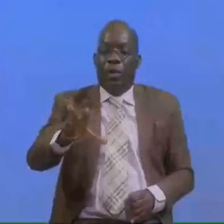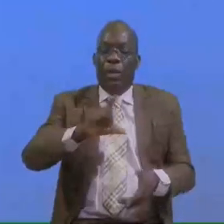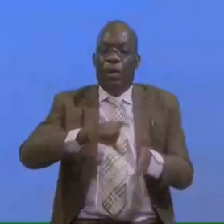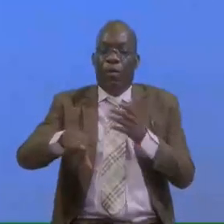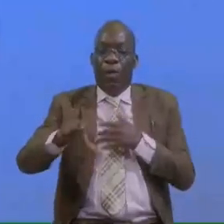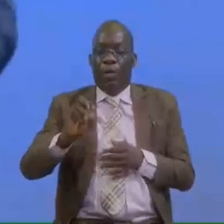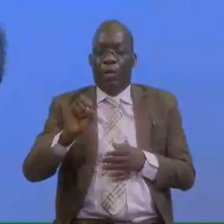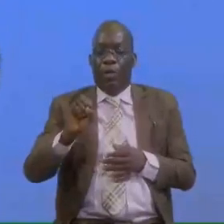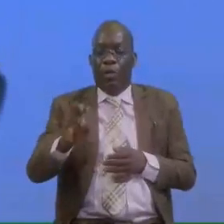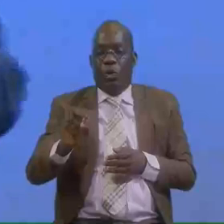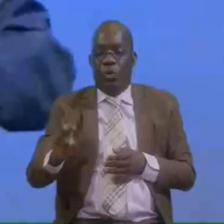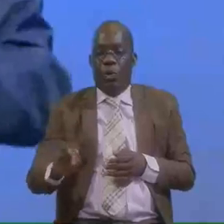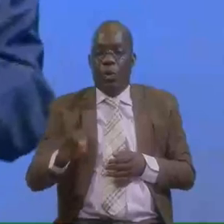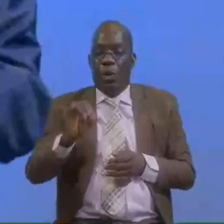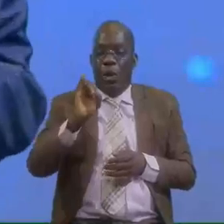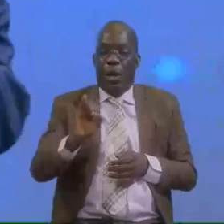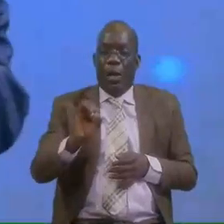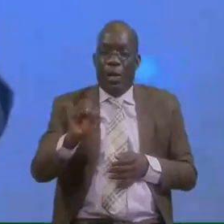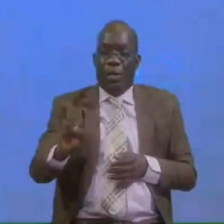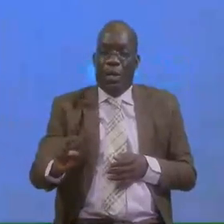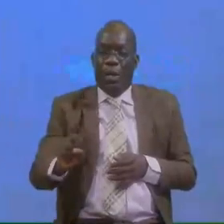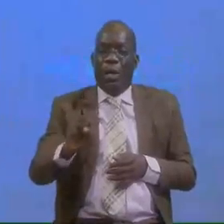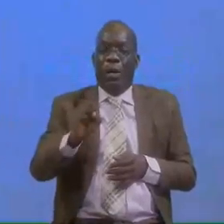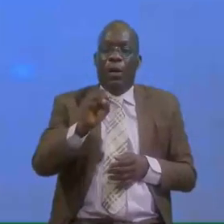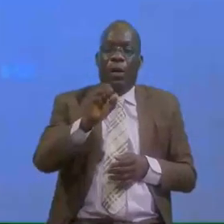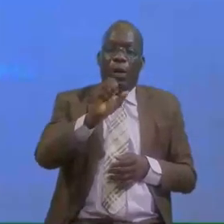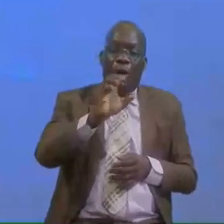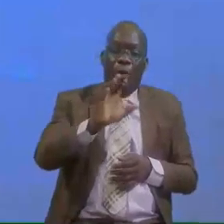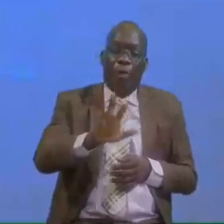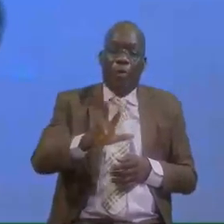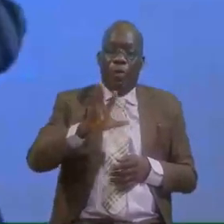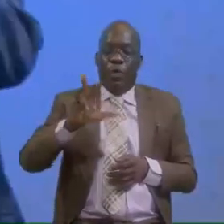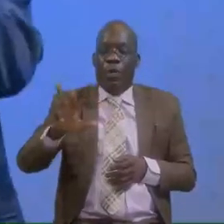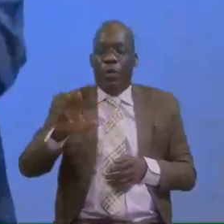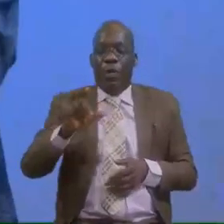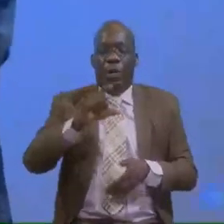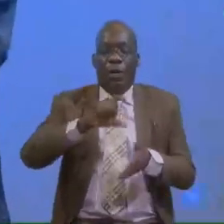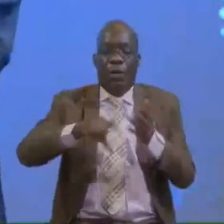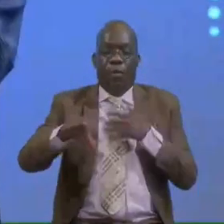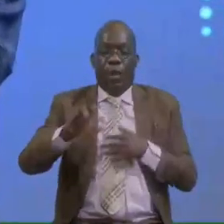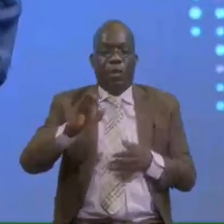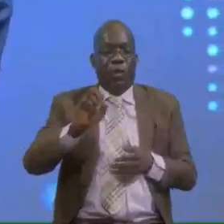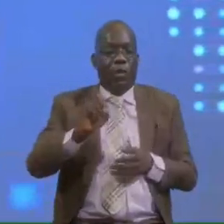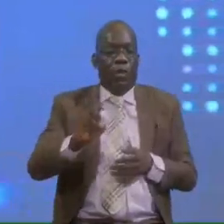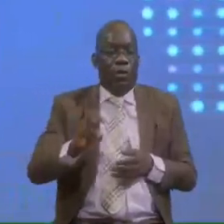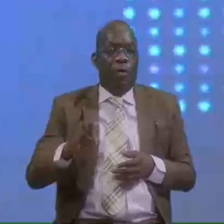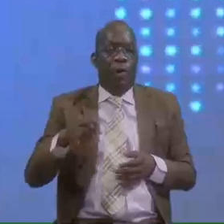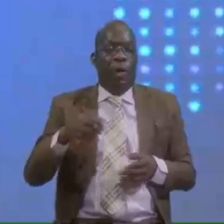du verset 12. Ésaïe, chapitre 53, verset